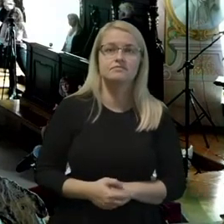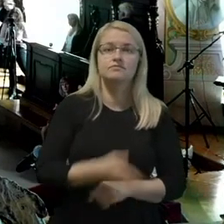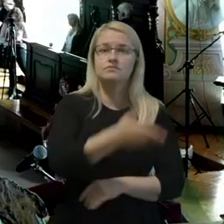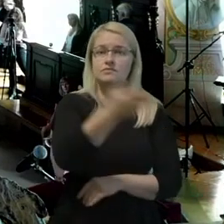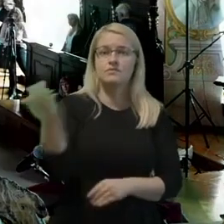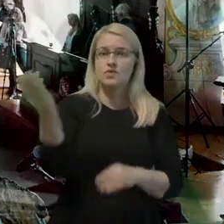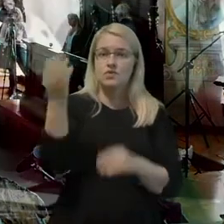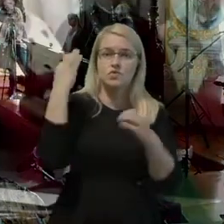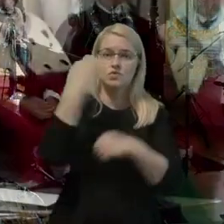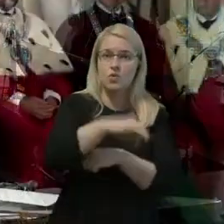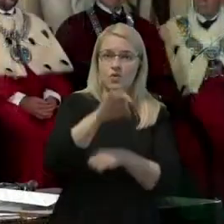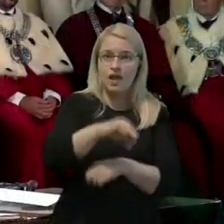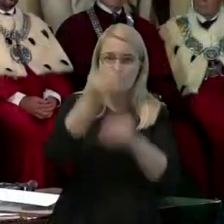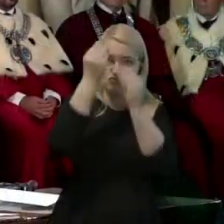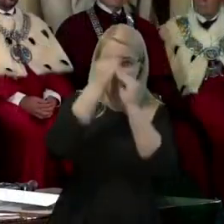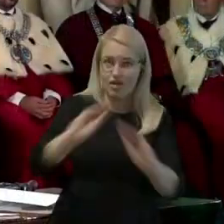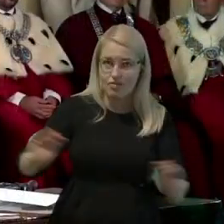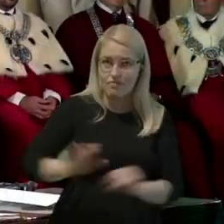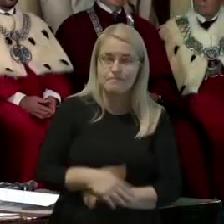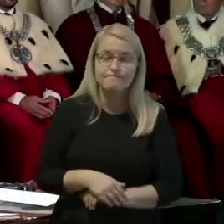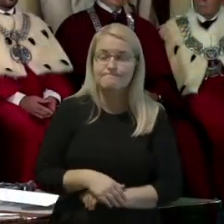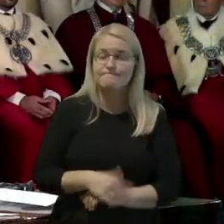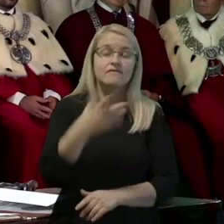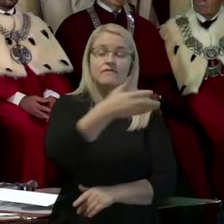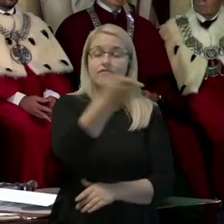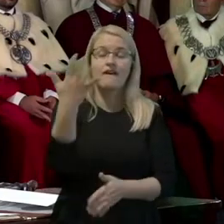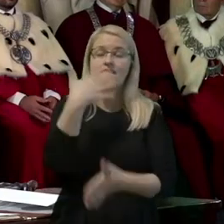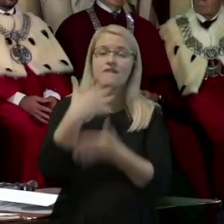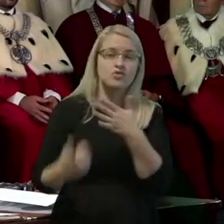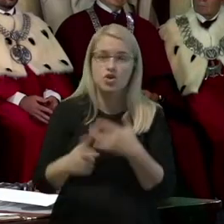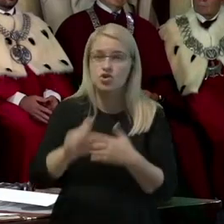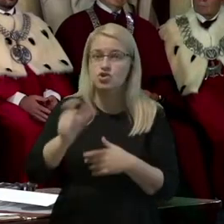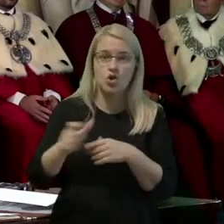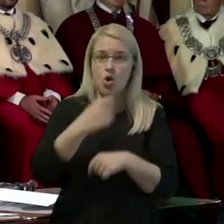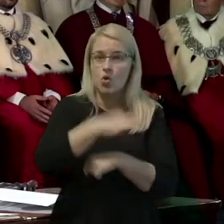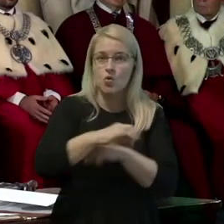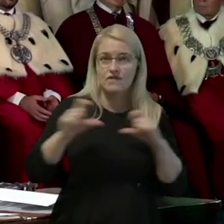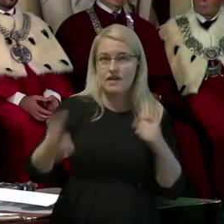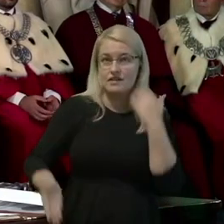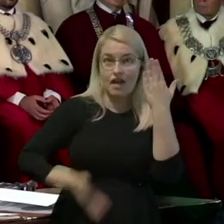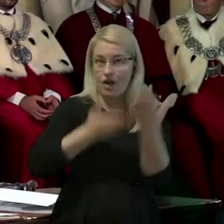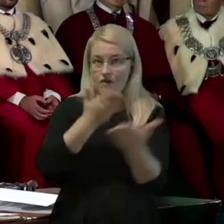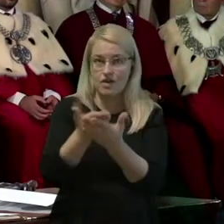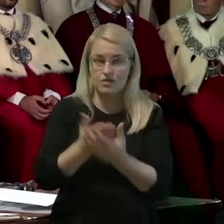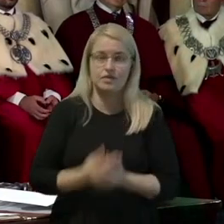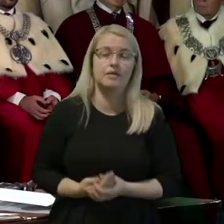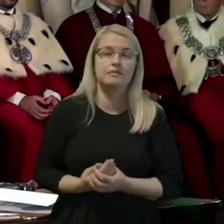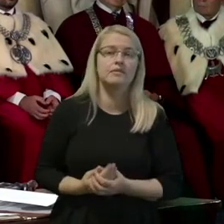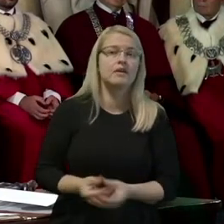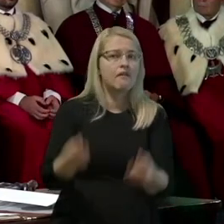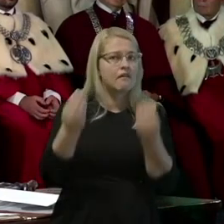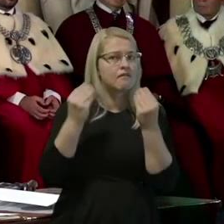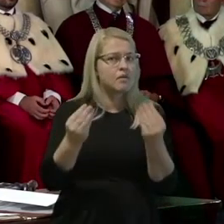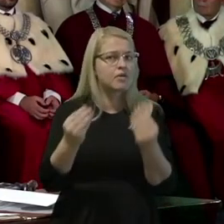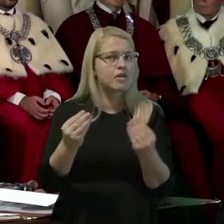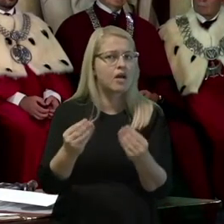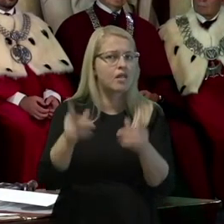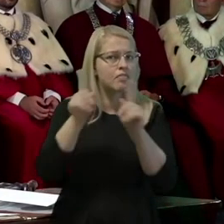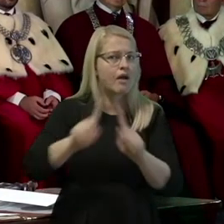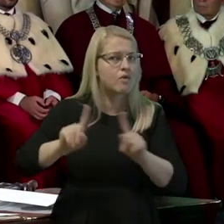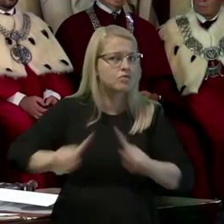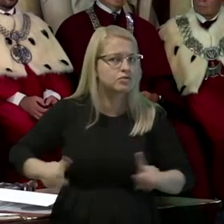studentki i studenci, wykorzystajcie to, co oferuje wam Uniwersytet Wrocławski. Wspaniała kadra